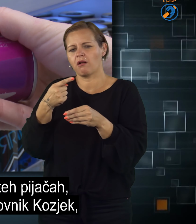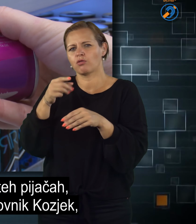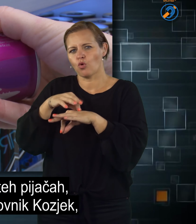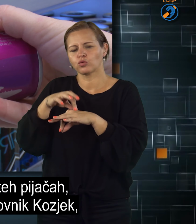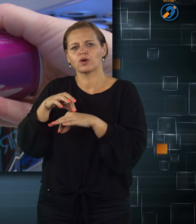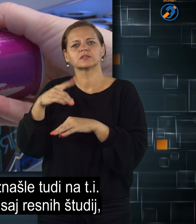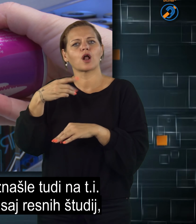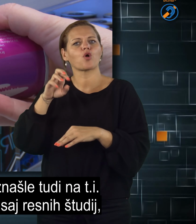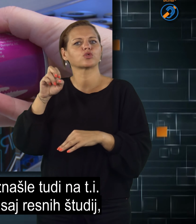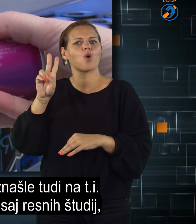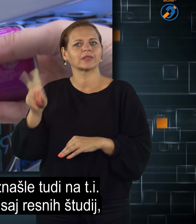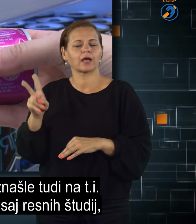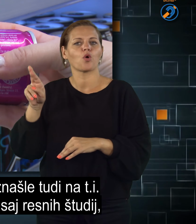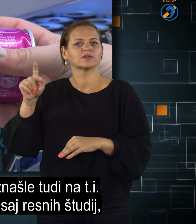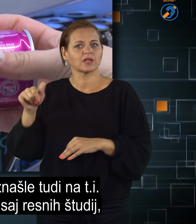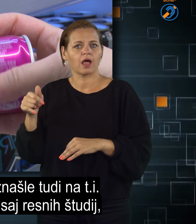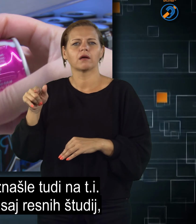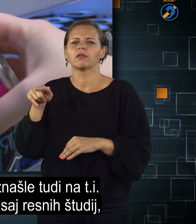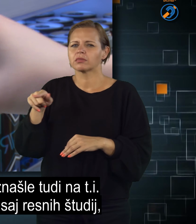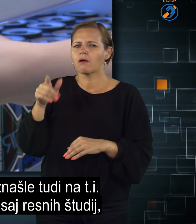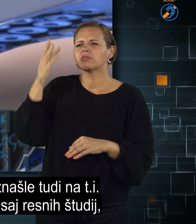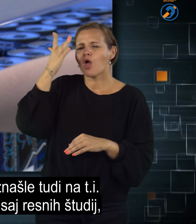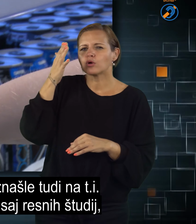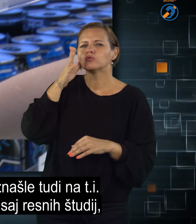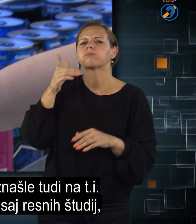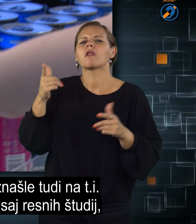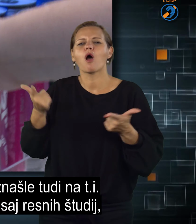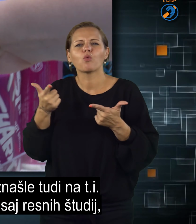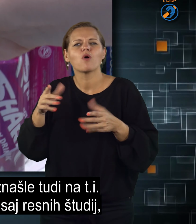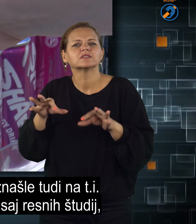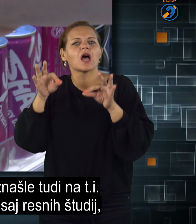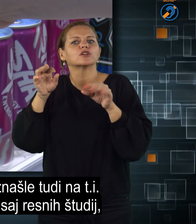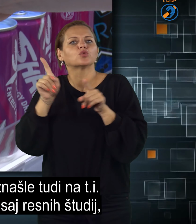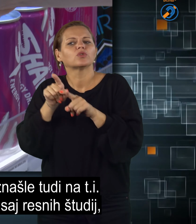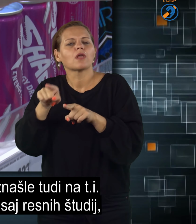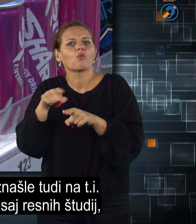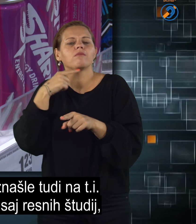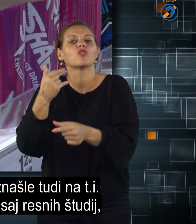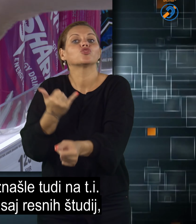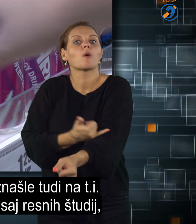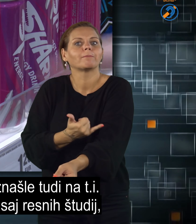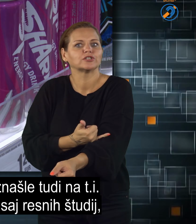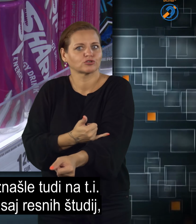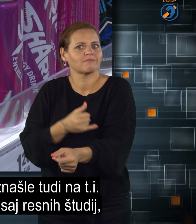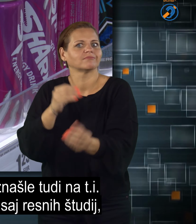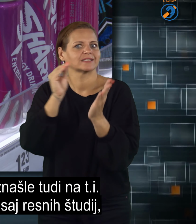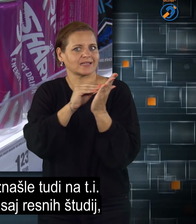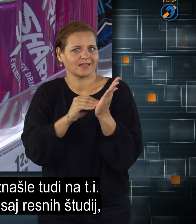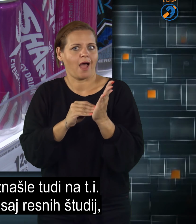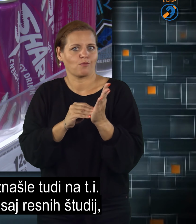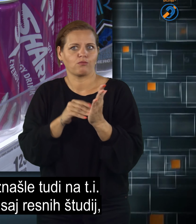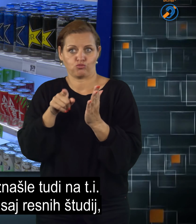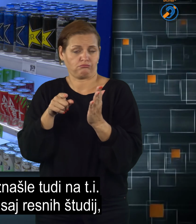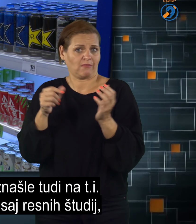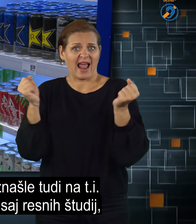doktorica Rotovnik-Kozjek, bi se teoretično lahko znašle tudi na tako imenovanem dopinškem seznamu, saj resnih študij, ki bi